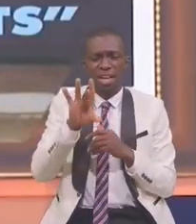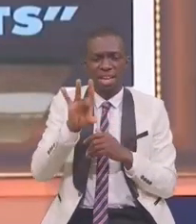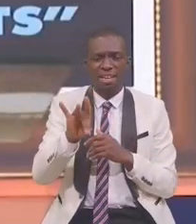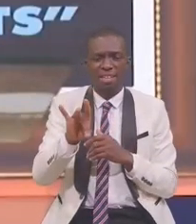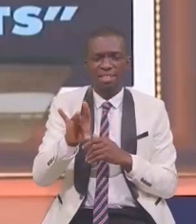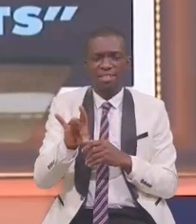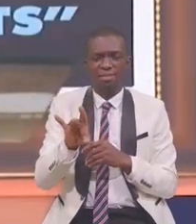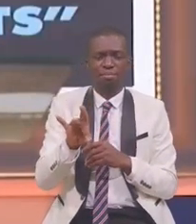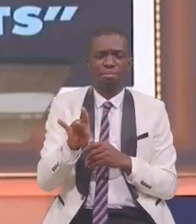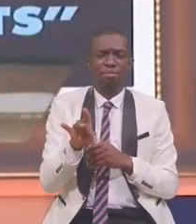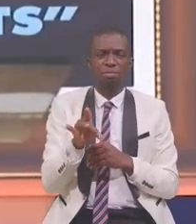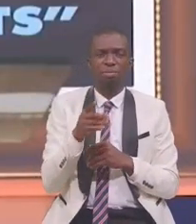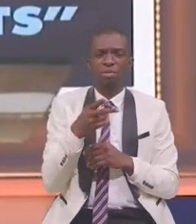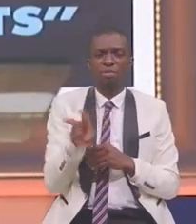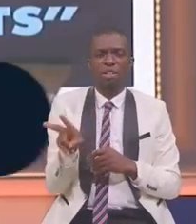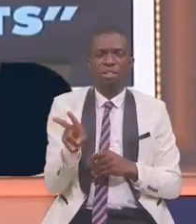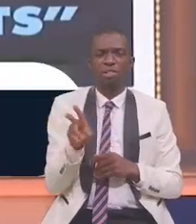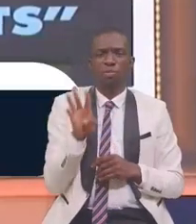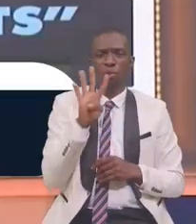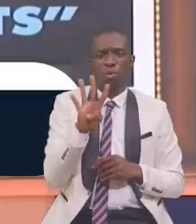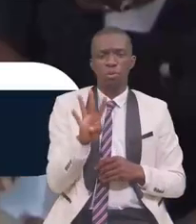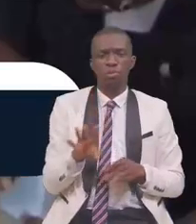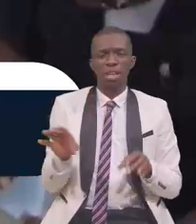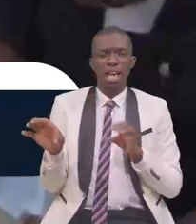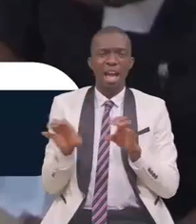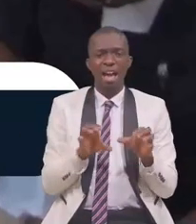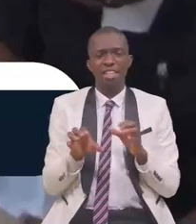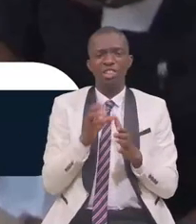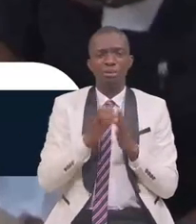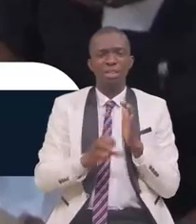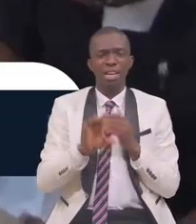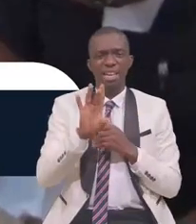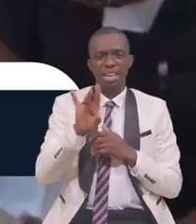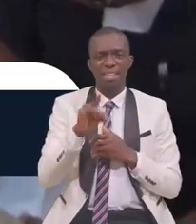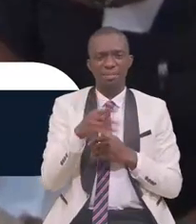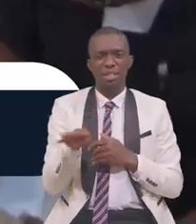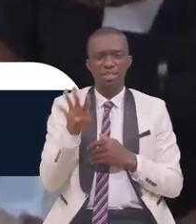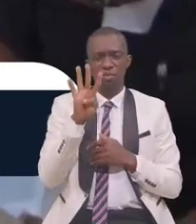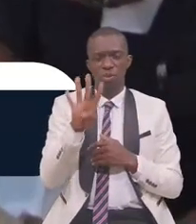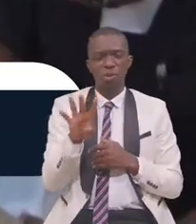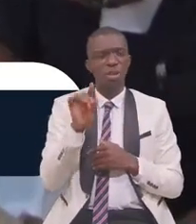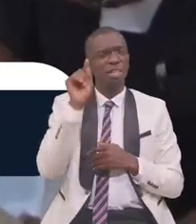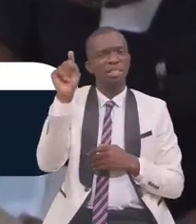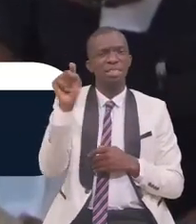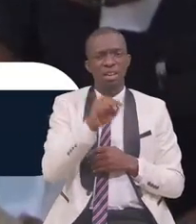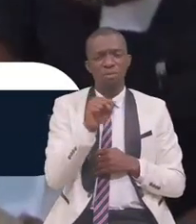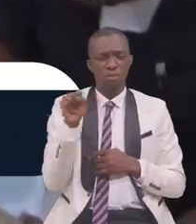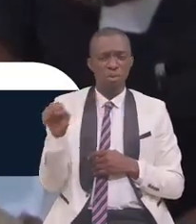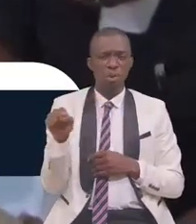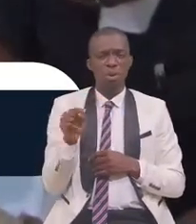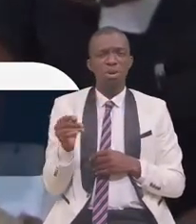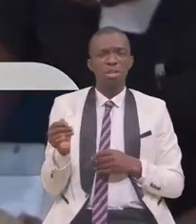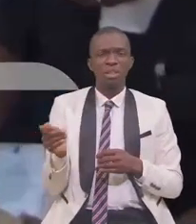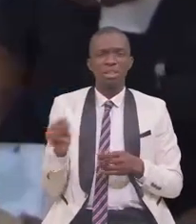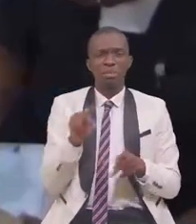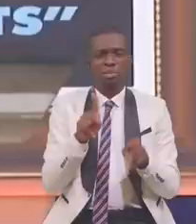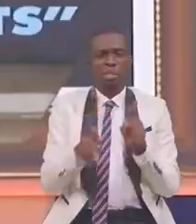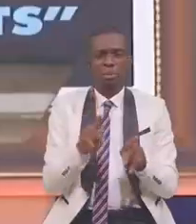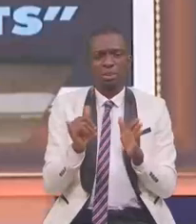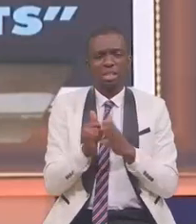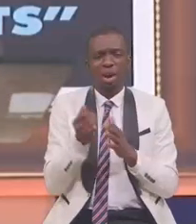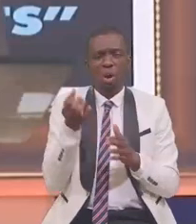Actes, chapitre 8, verset 4. Ceux qui avaient été dispersés allaient de lieu en